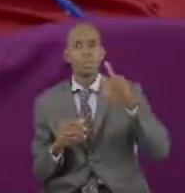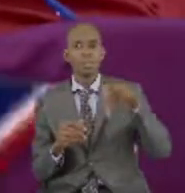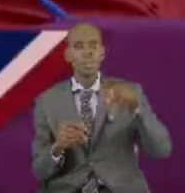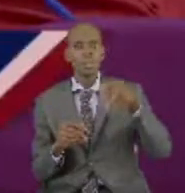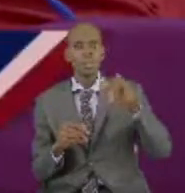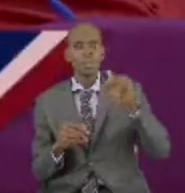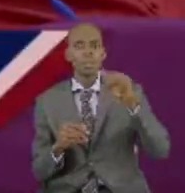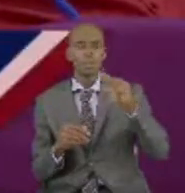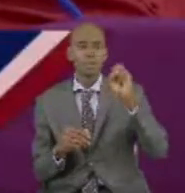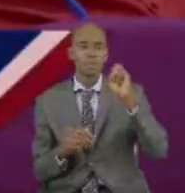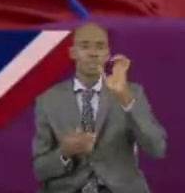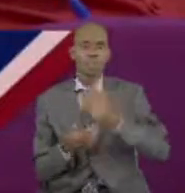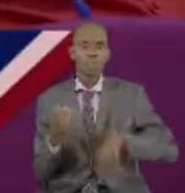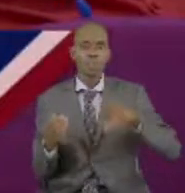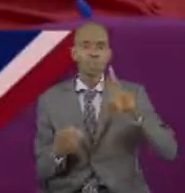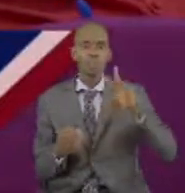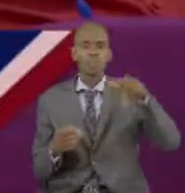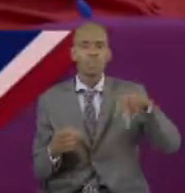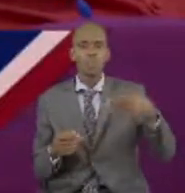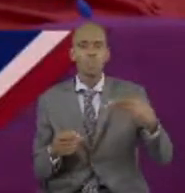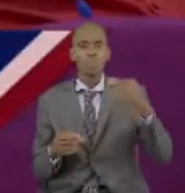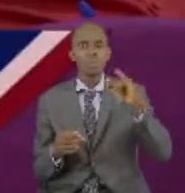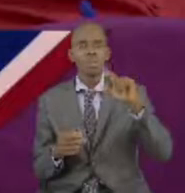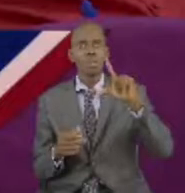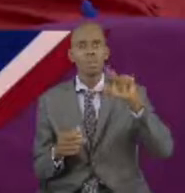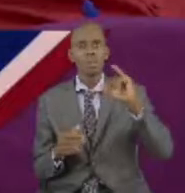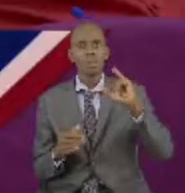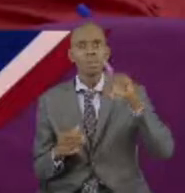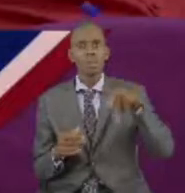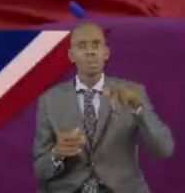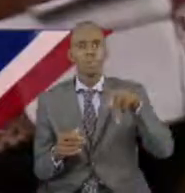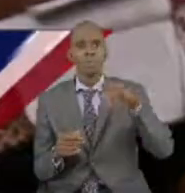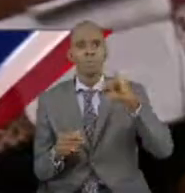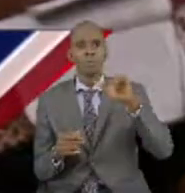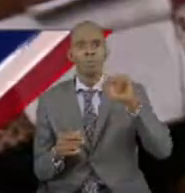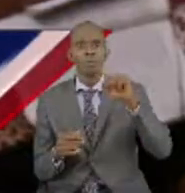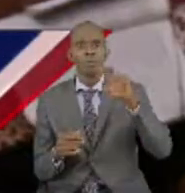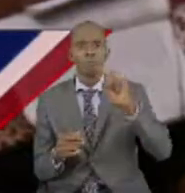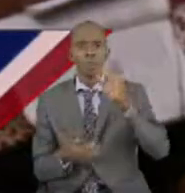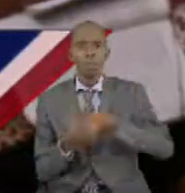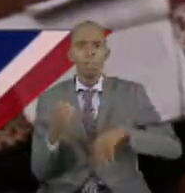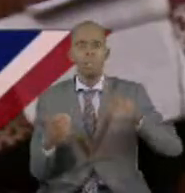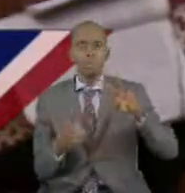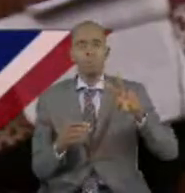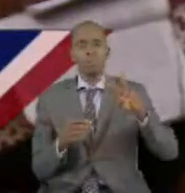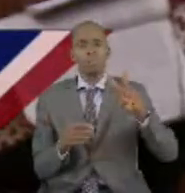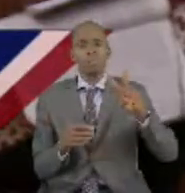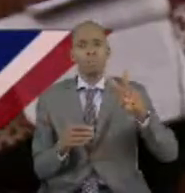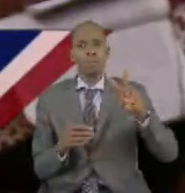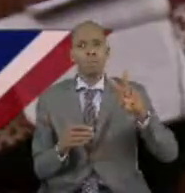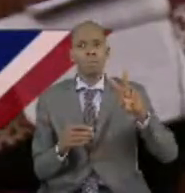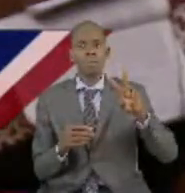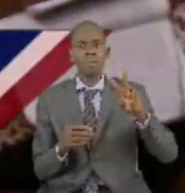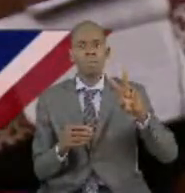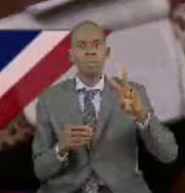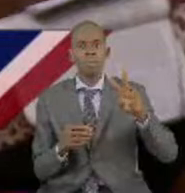2 puis les pièges à + 2 verset 16 filet piège ap 2 verset 16 portant la